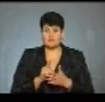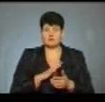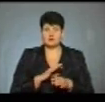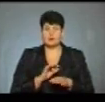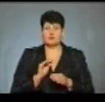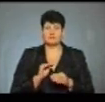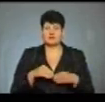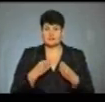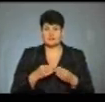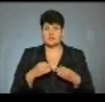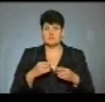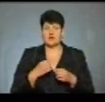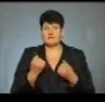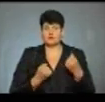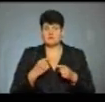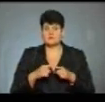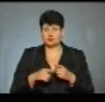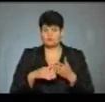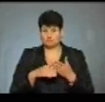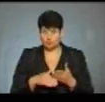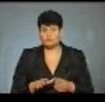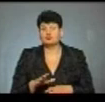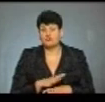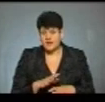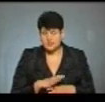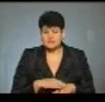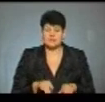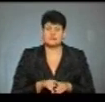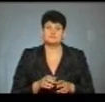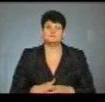нам автомобілі швидкої допомоги. На жаль, воно так буває.